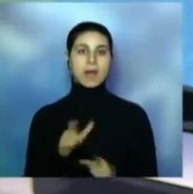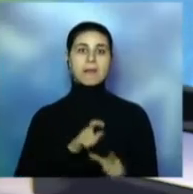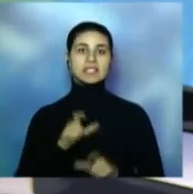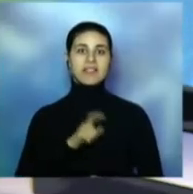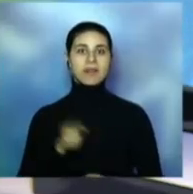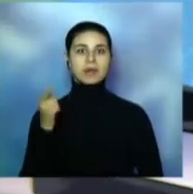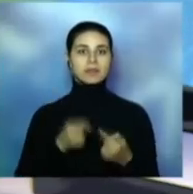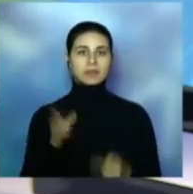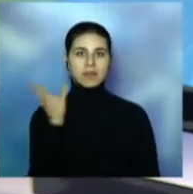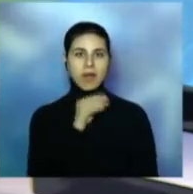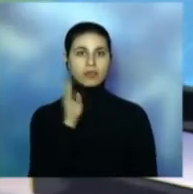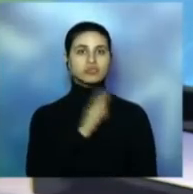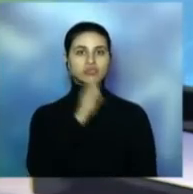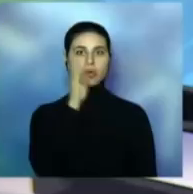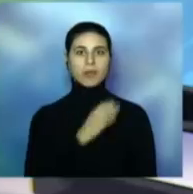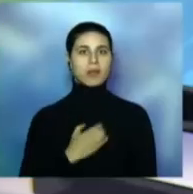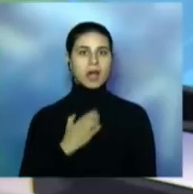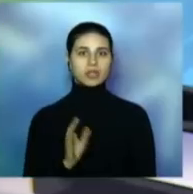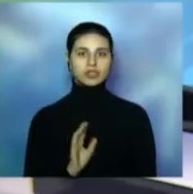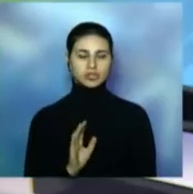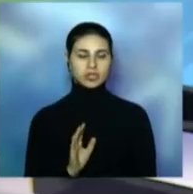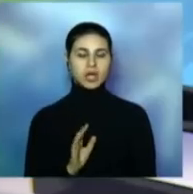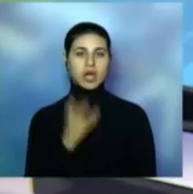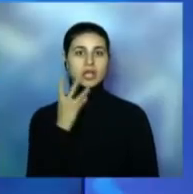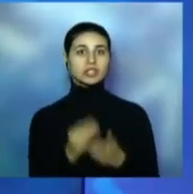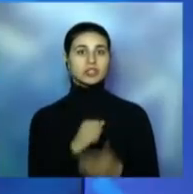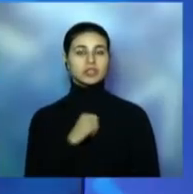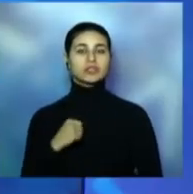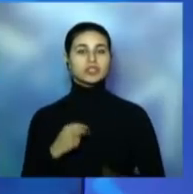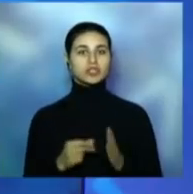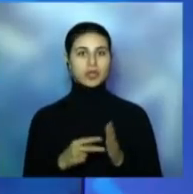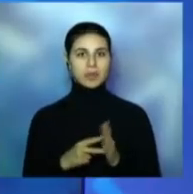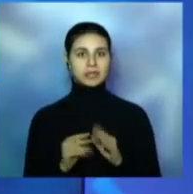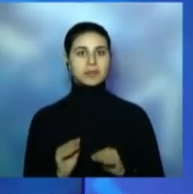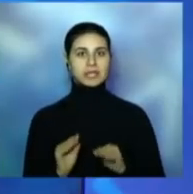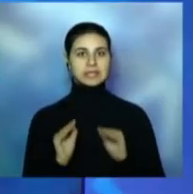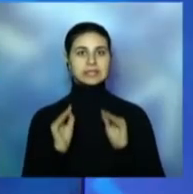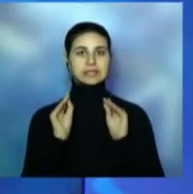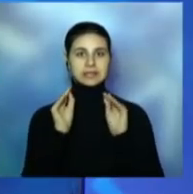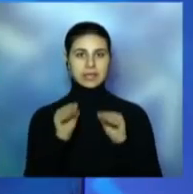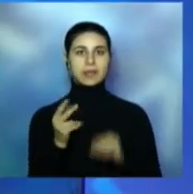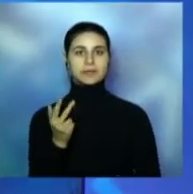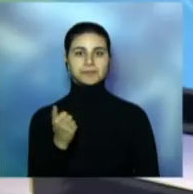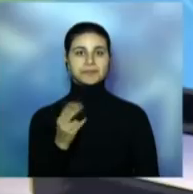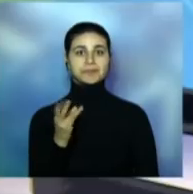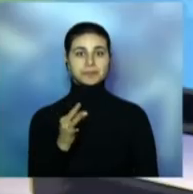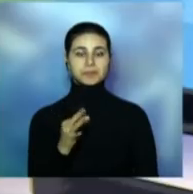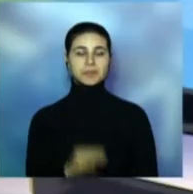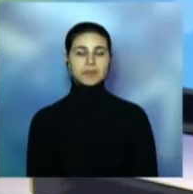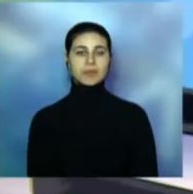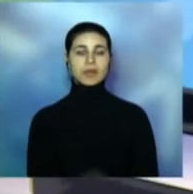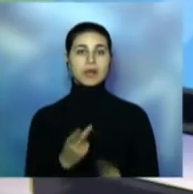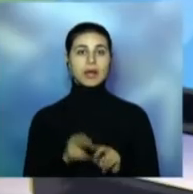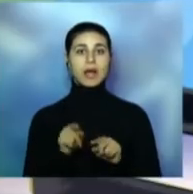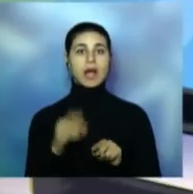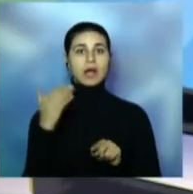მასწავლებლებსაც დაუპირისპირდა, მშობლებისაც არ ეშინია. მისი თვითშეფასება ამით იზრდება. ამით თვითშეფასება იზრდება, მაგრამ აი აქ